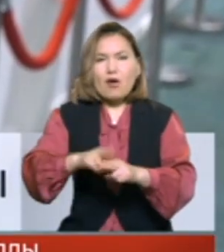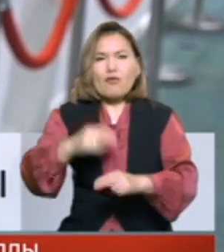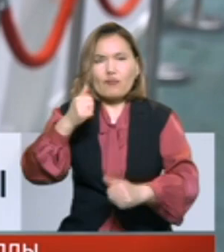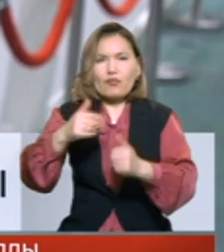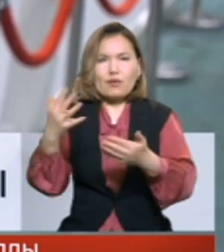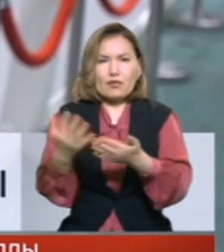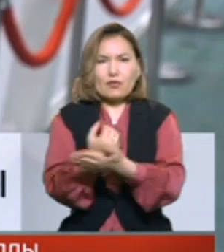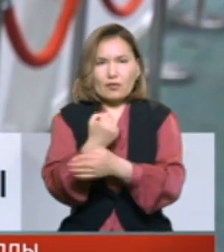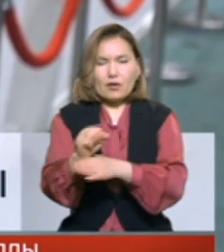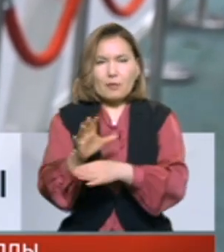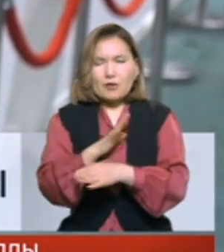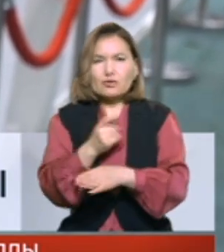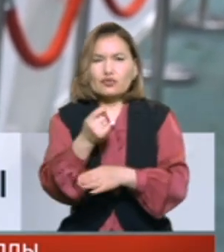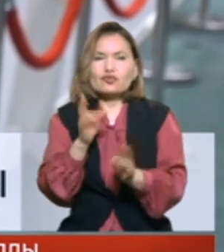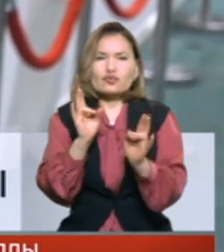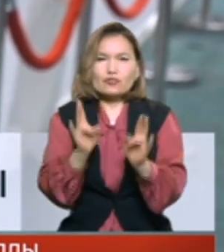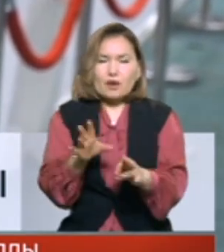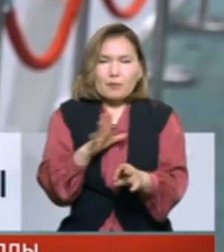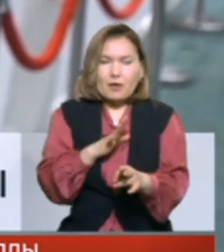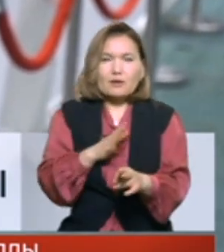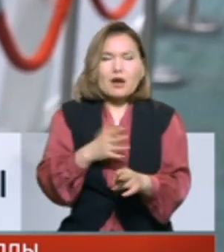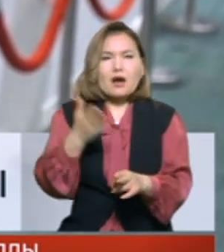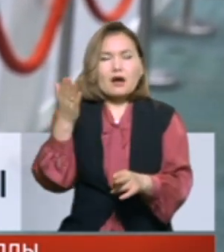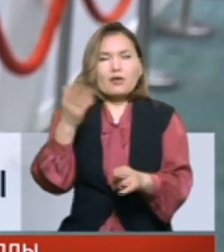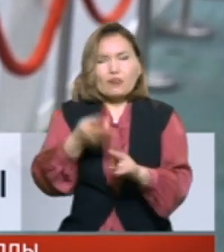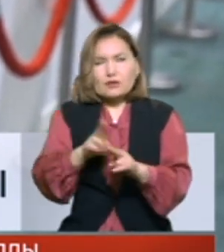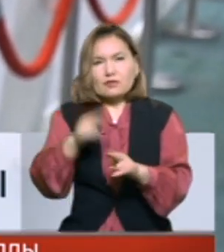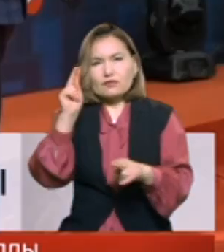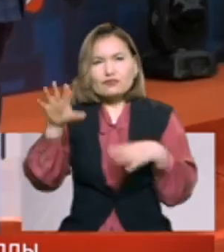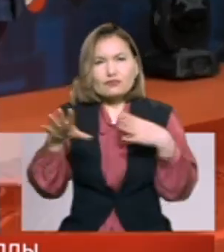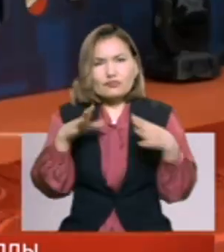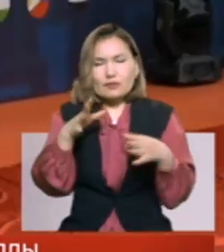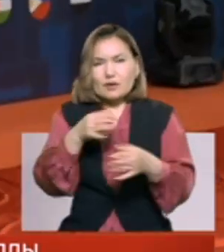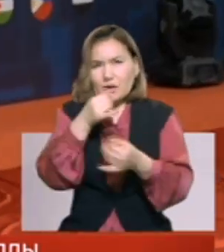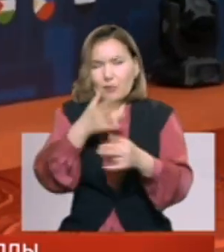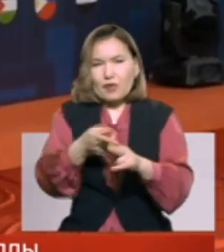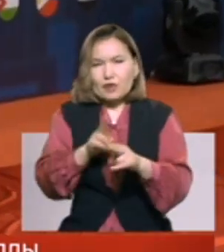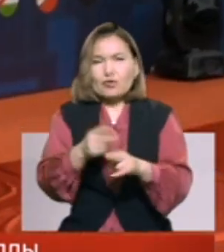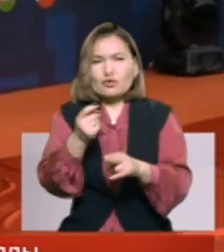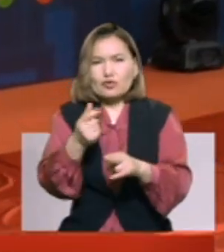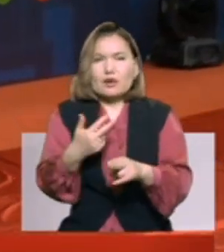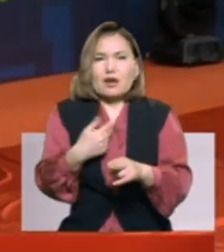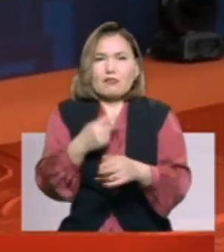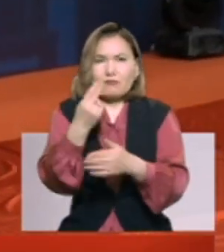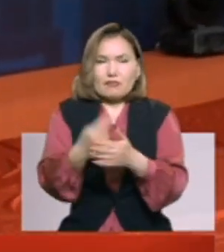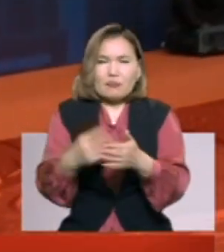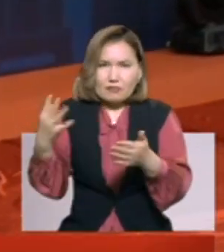қарай екі кесе жаттығулар жасап, осылай жеңіске жеткен үшін мен өте қуаныштымын.